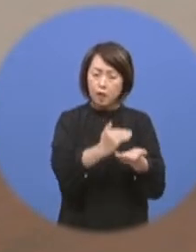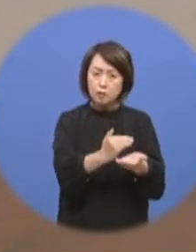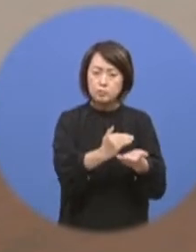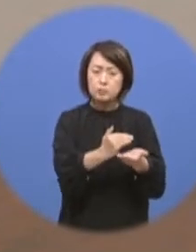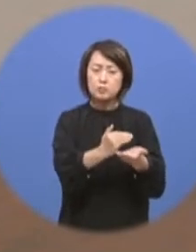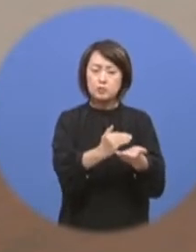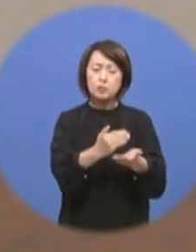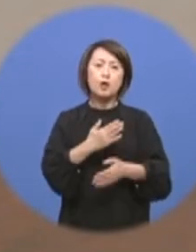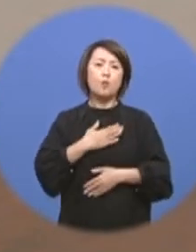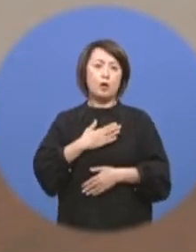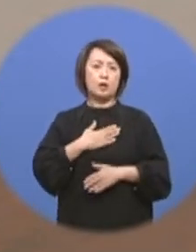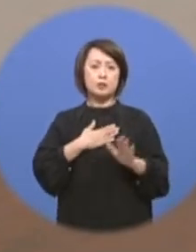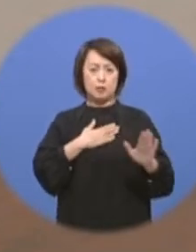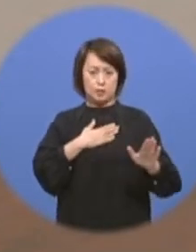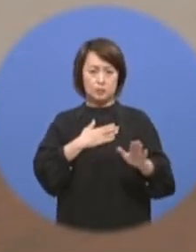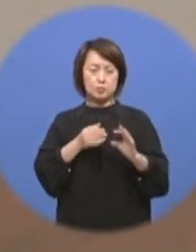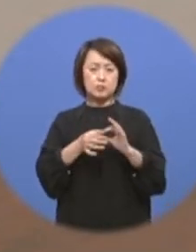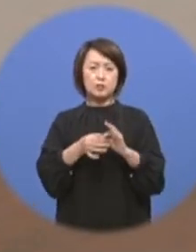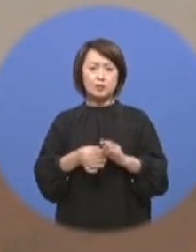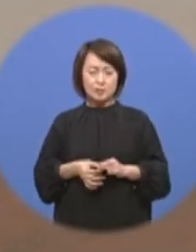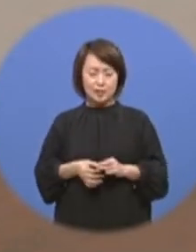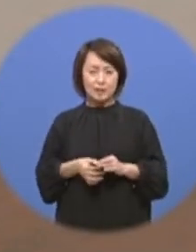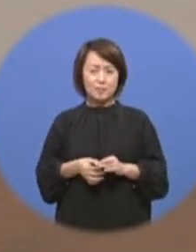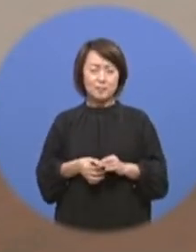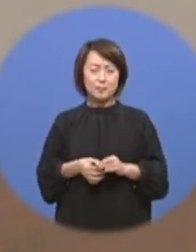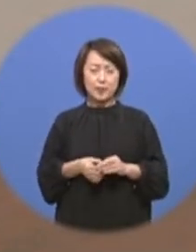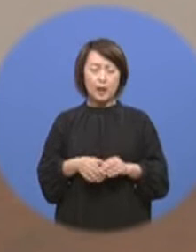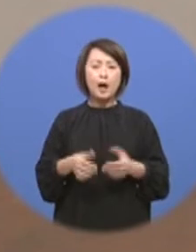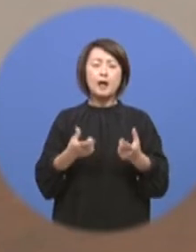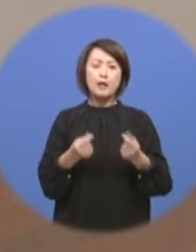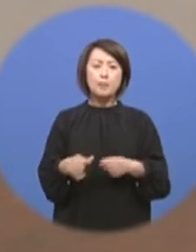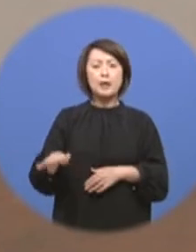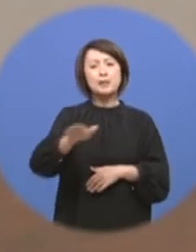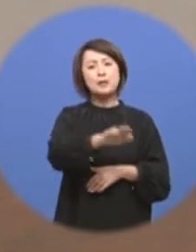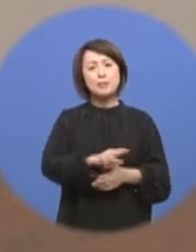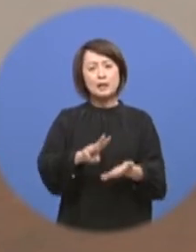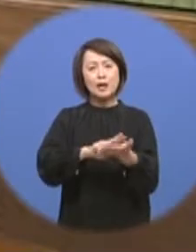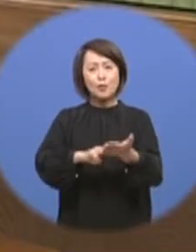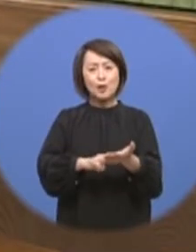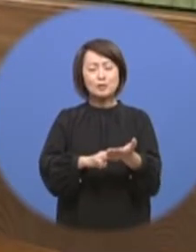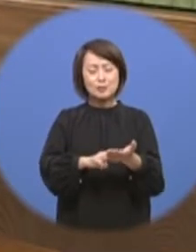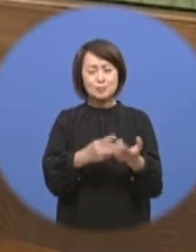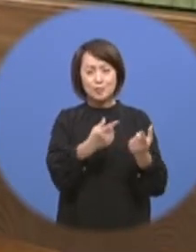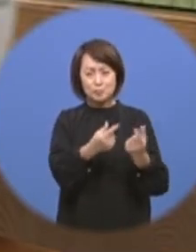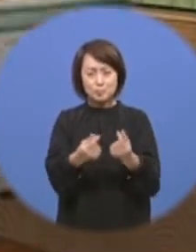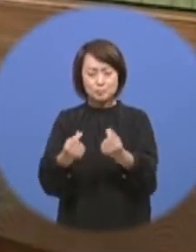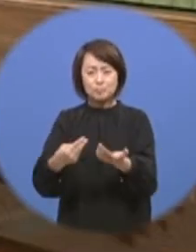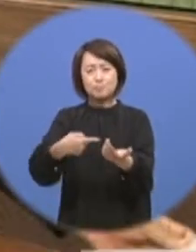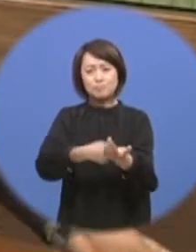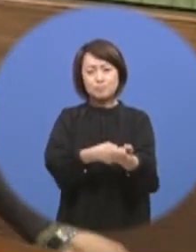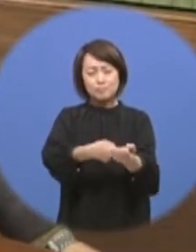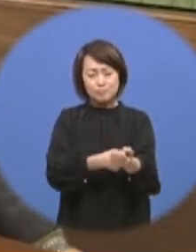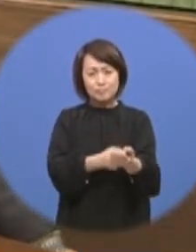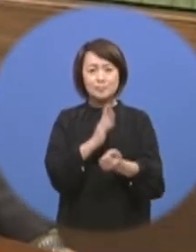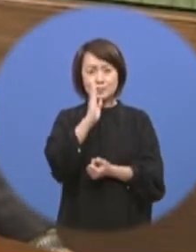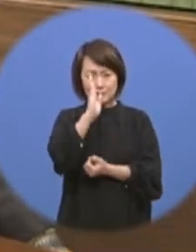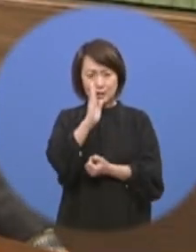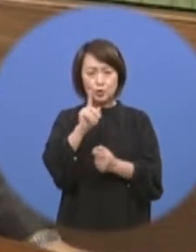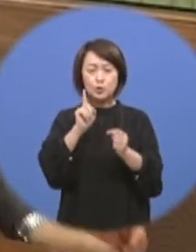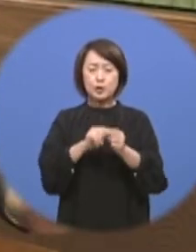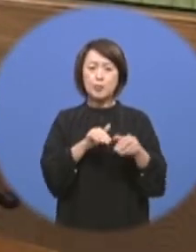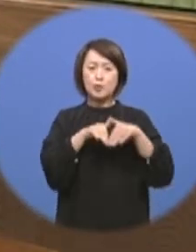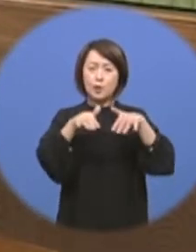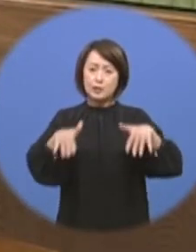だわかってきていますしたがってやっぱり皆さんアクチはぜひやっていただきたいそのための大先生やきちんとやってい